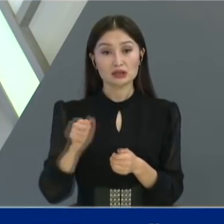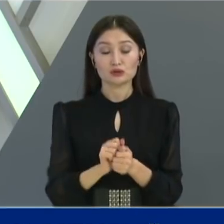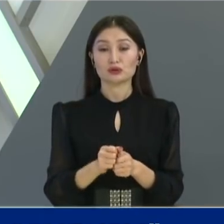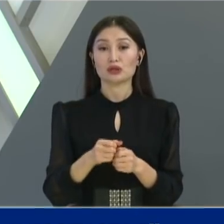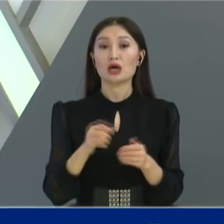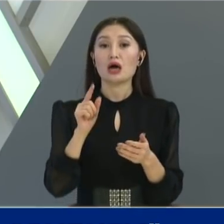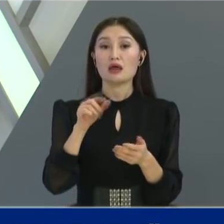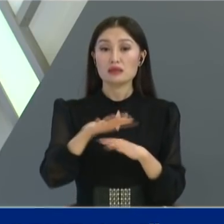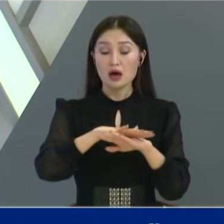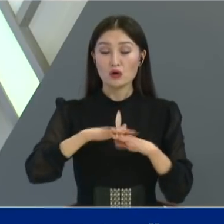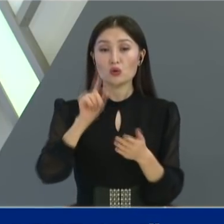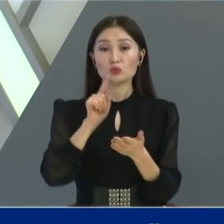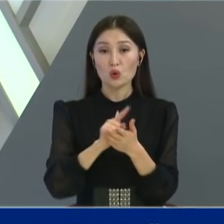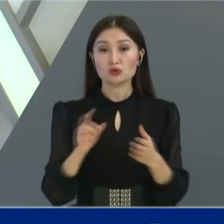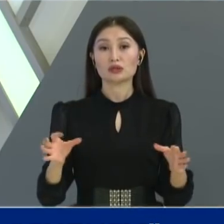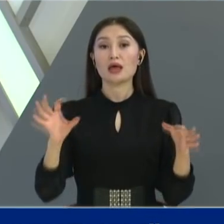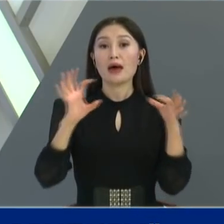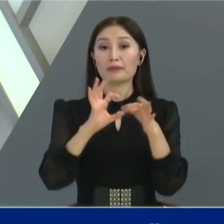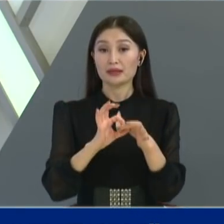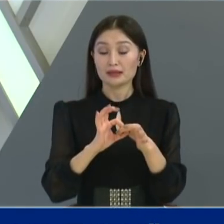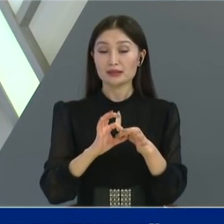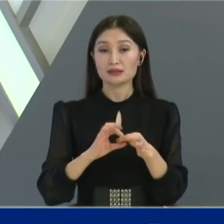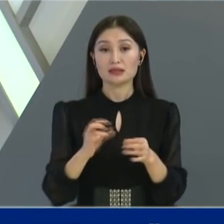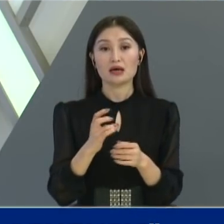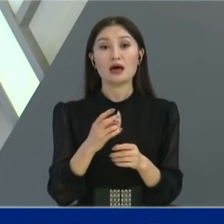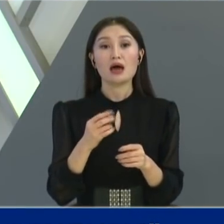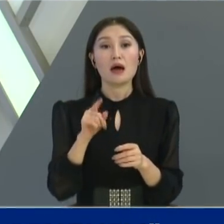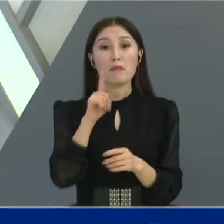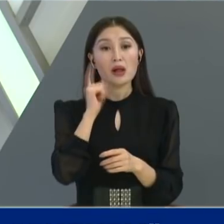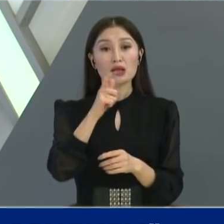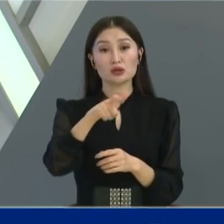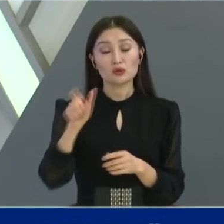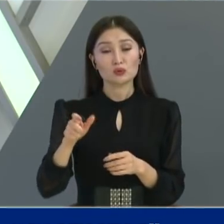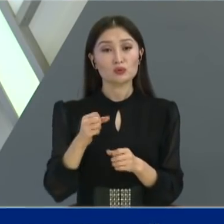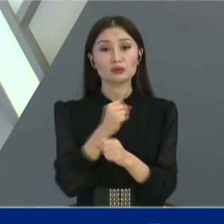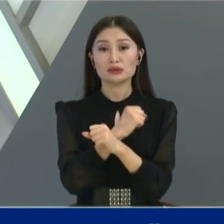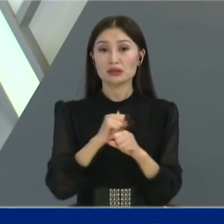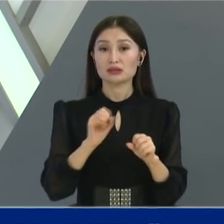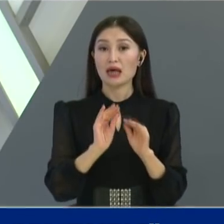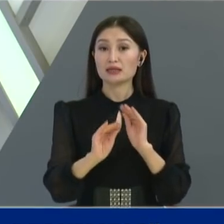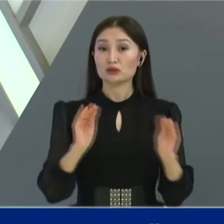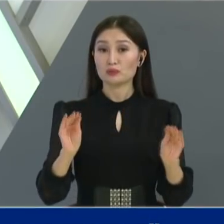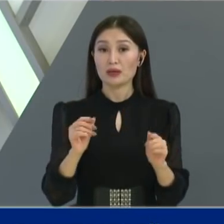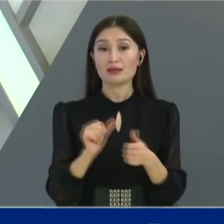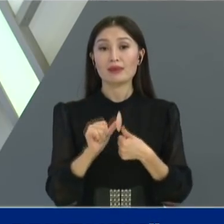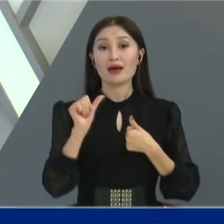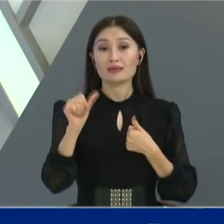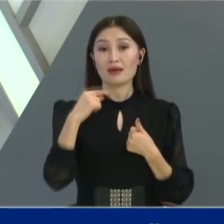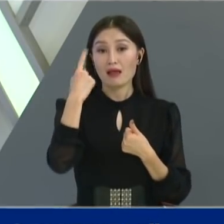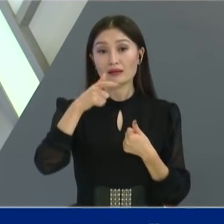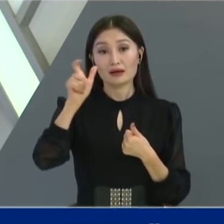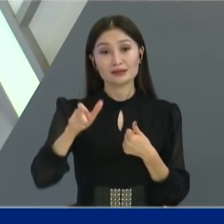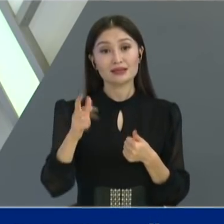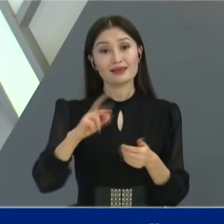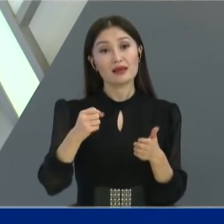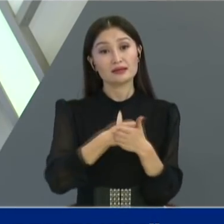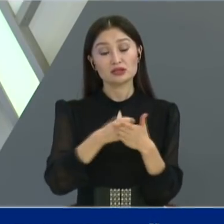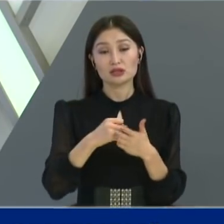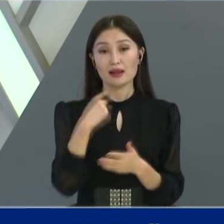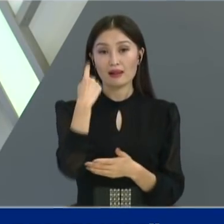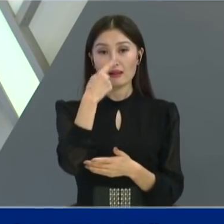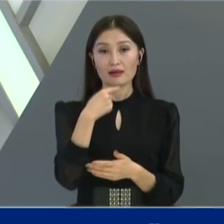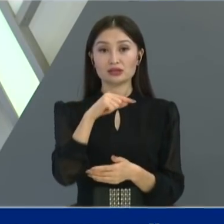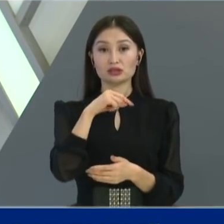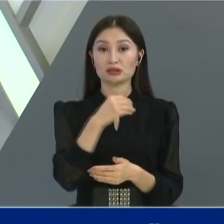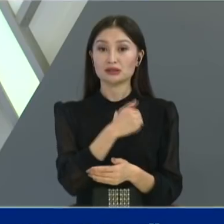должен объединиться и не поддаваться на провокации. Молодые люди не должны становиться инструментом для отдельных лиц для достижения личных